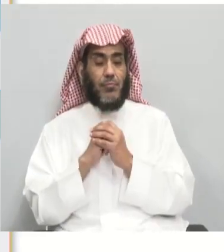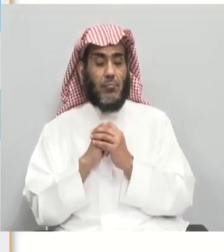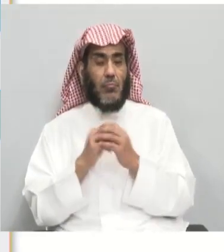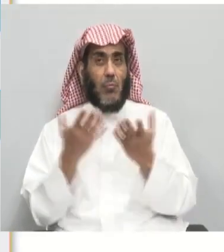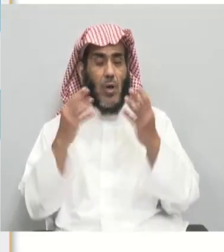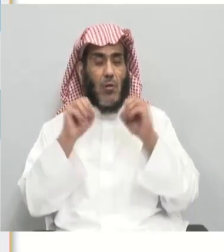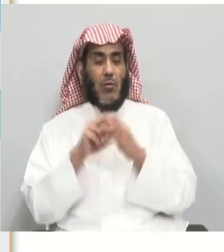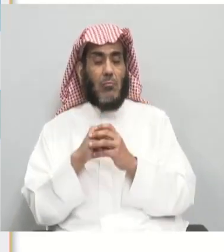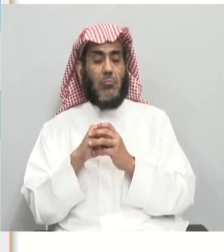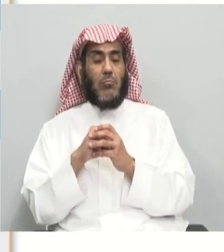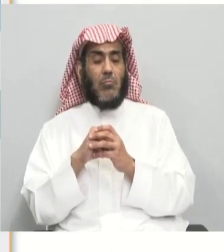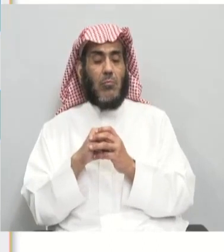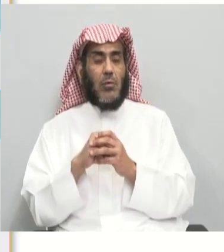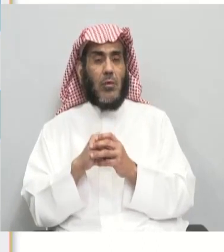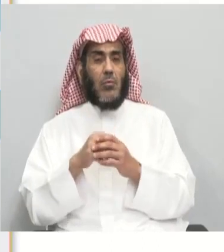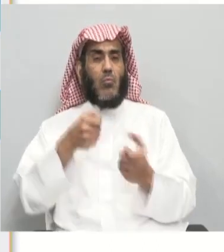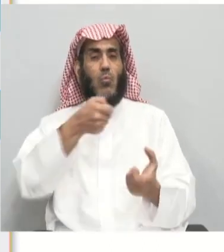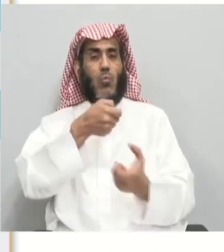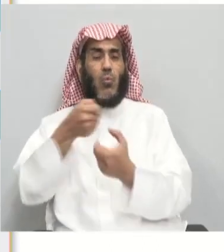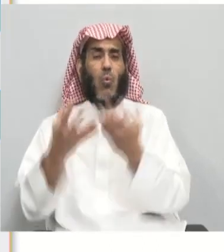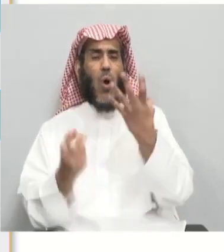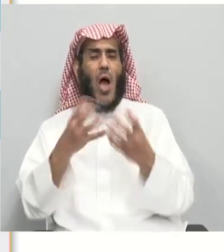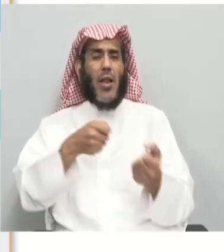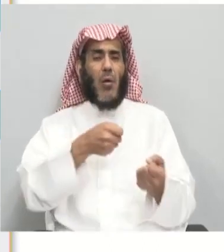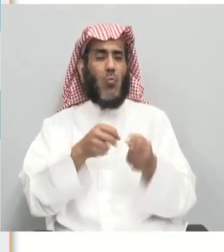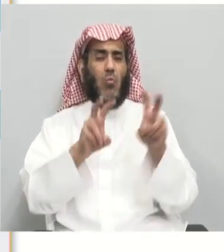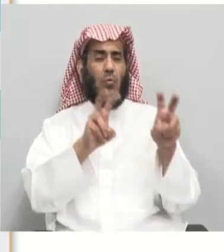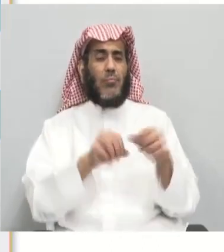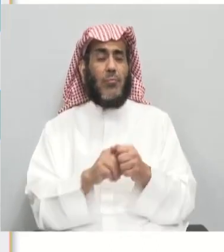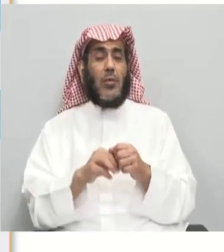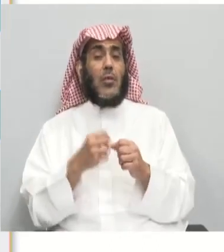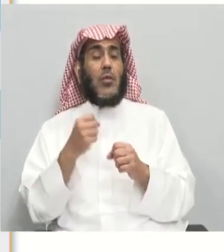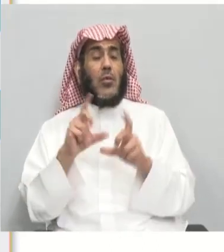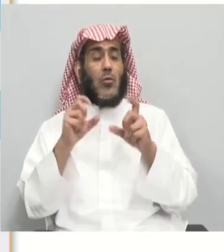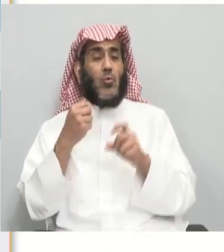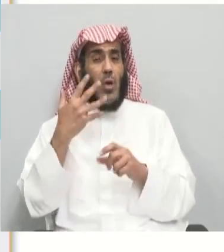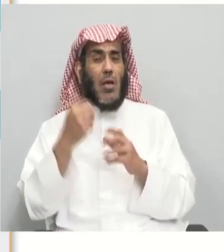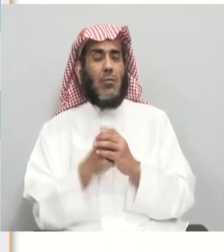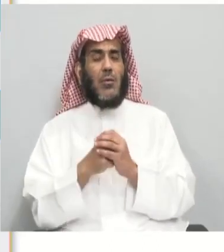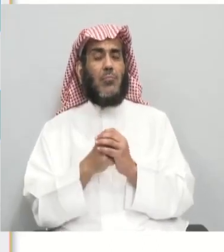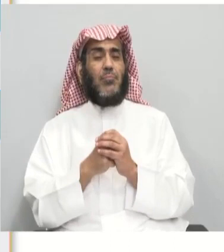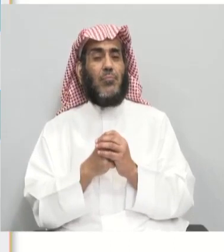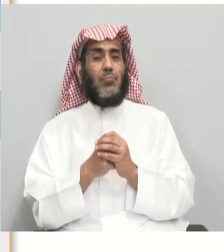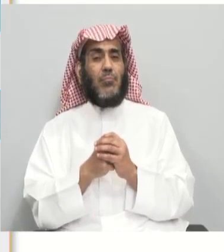بارك الله فيكم طفايه الحريق الصوره الخامسه